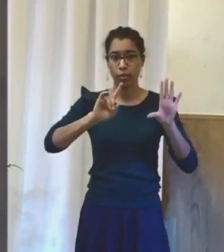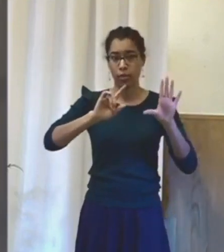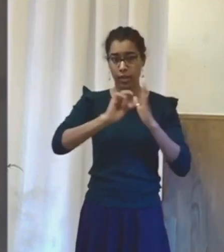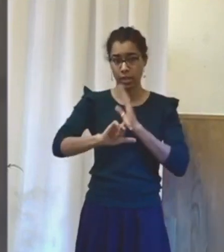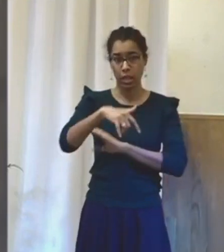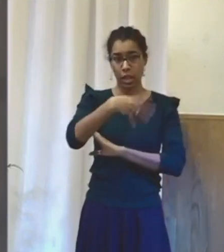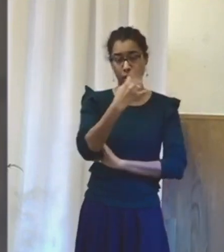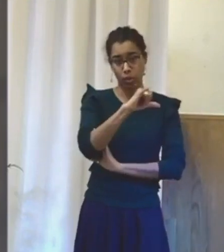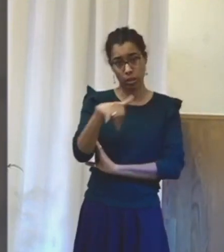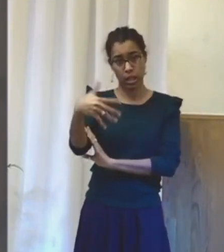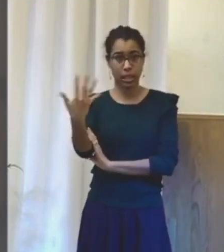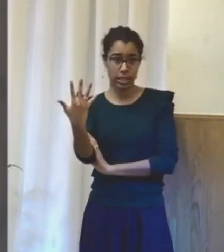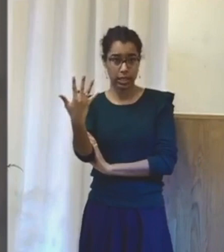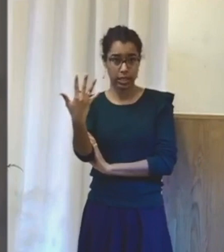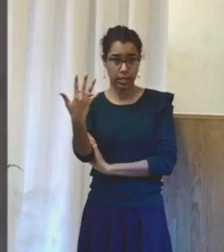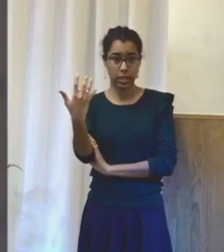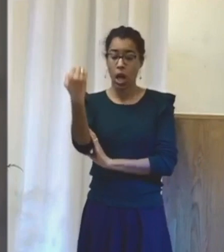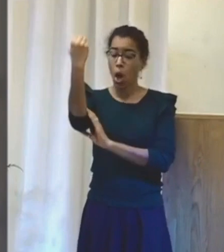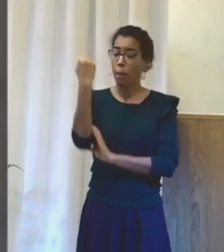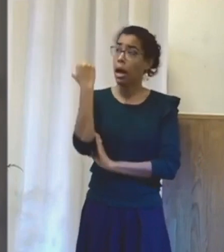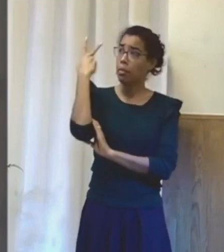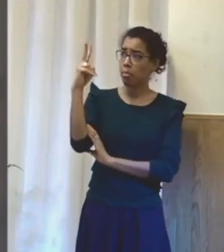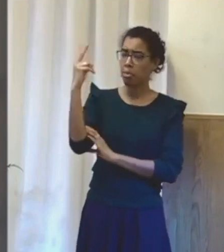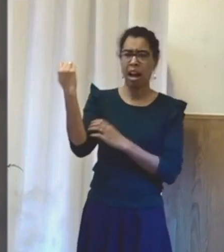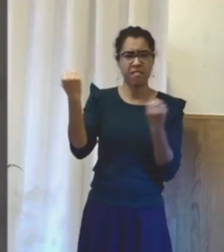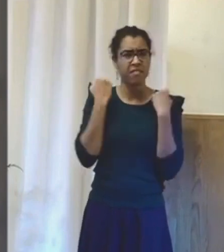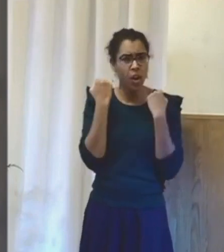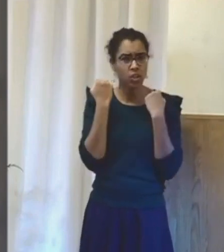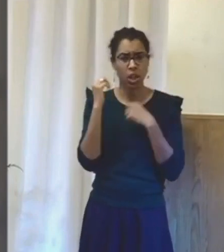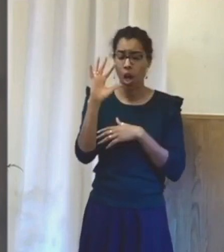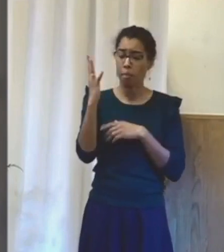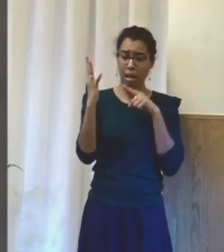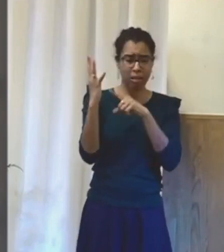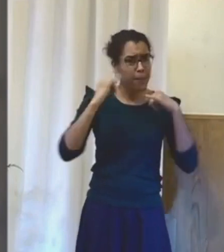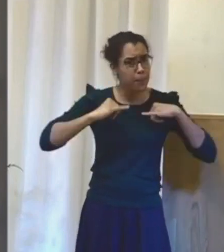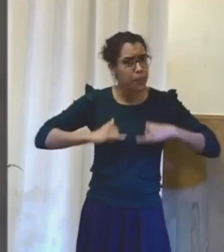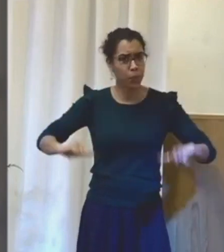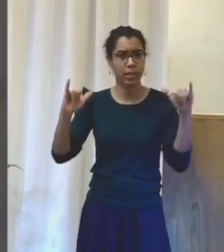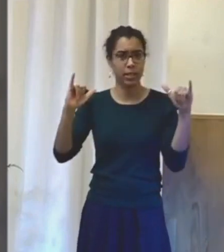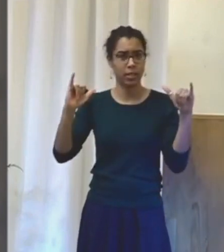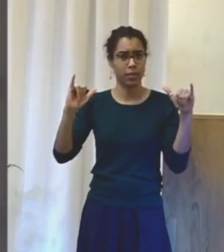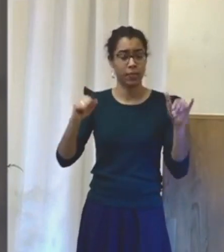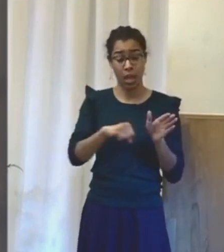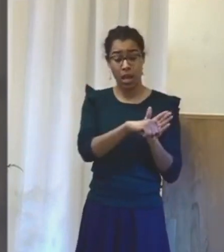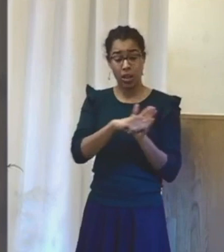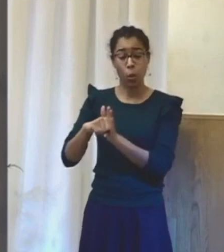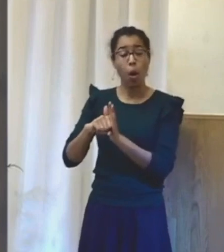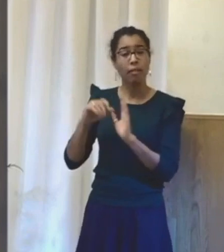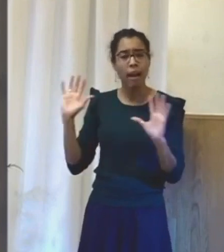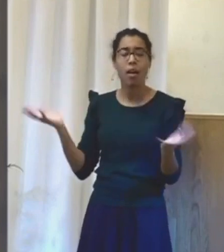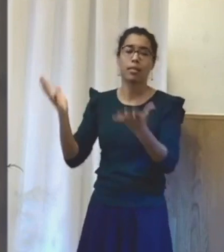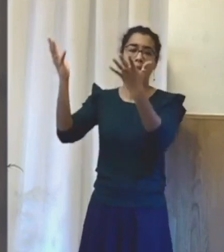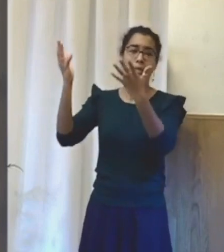dit: ton bras est armé de force, ta main est puissante et ta droite est